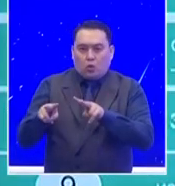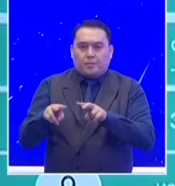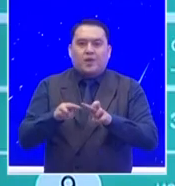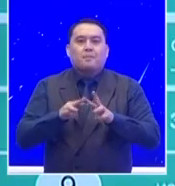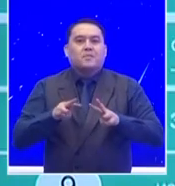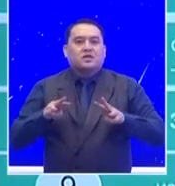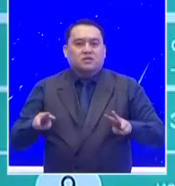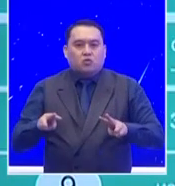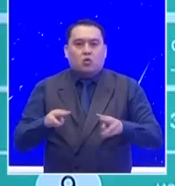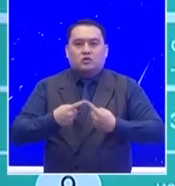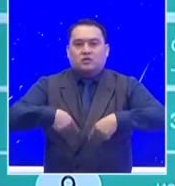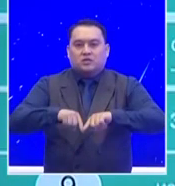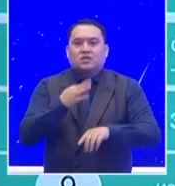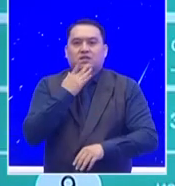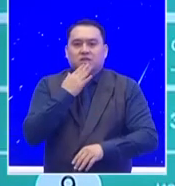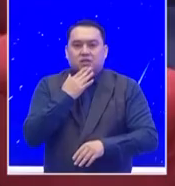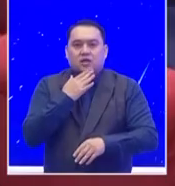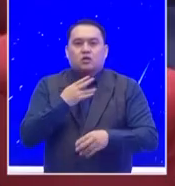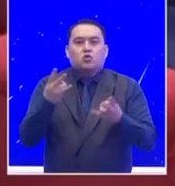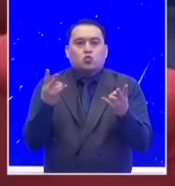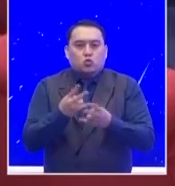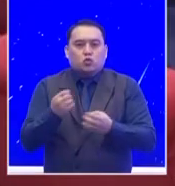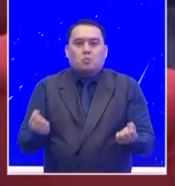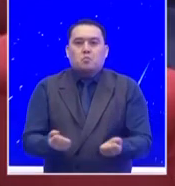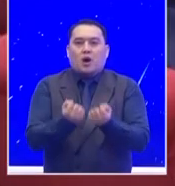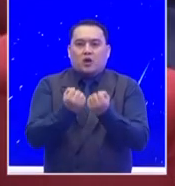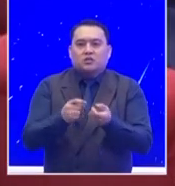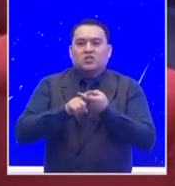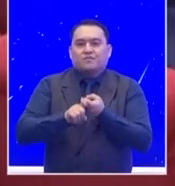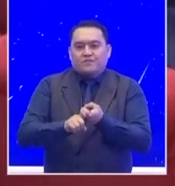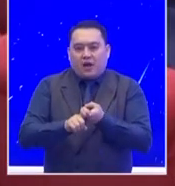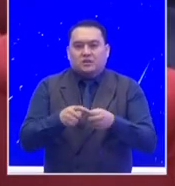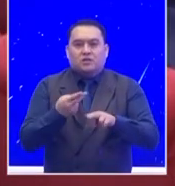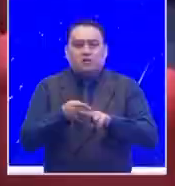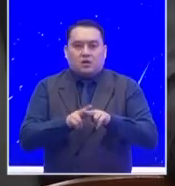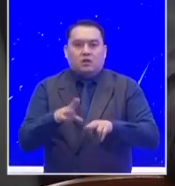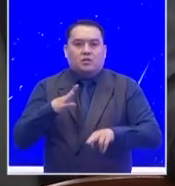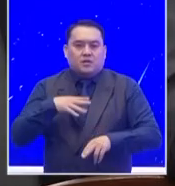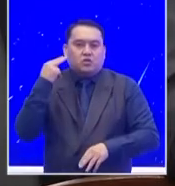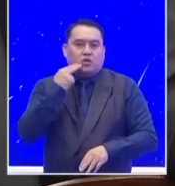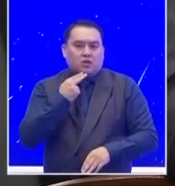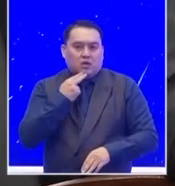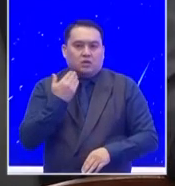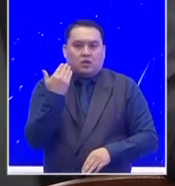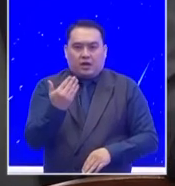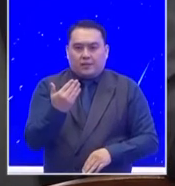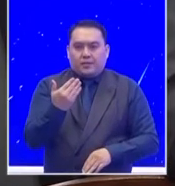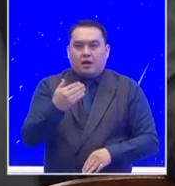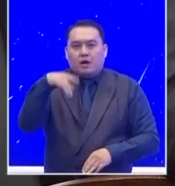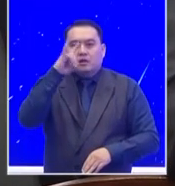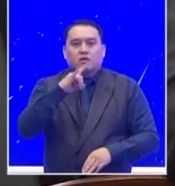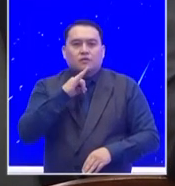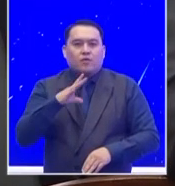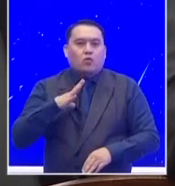контроля, а Министерству иностранных дел необходимо поддерживать тесную связь с находившимися поднебесными казахстанцами